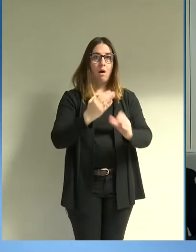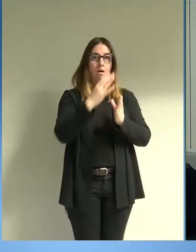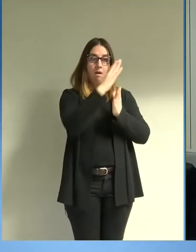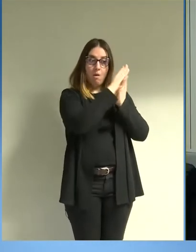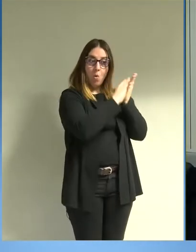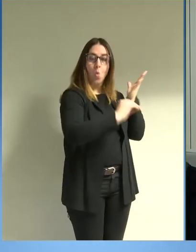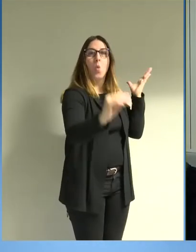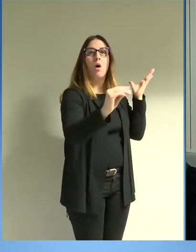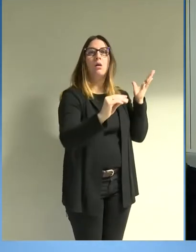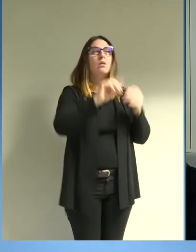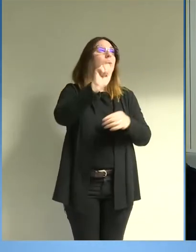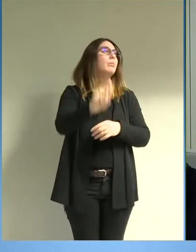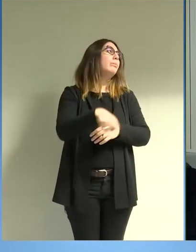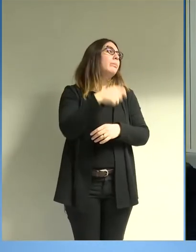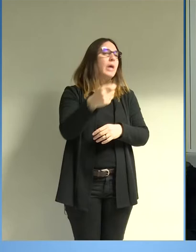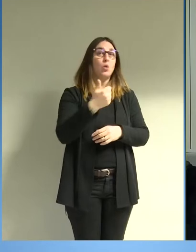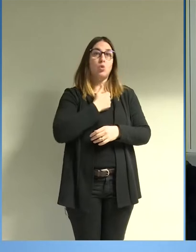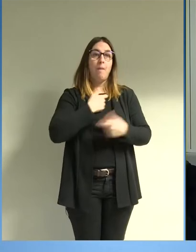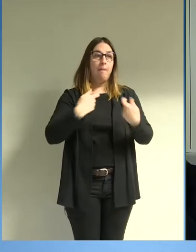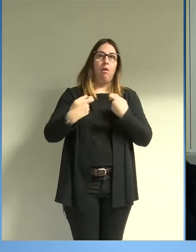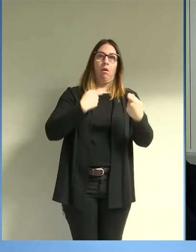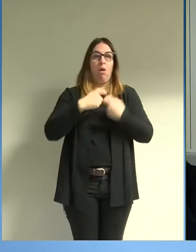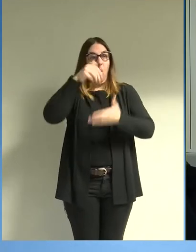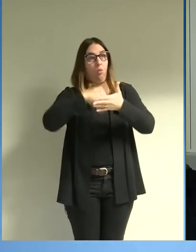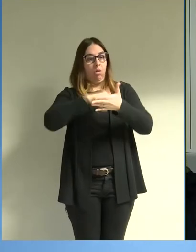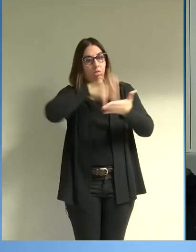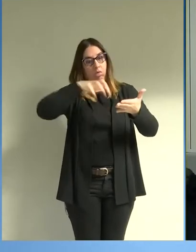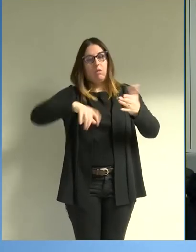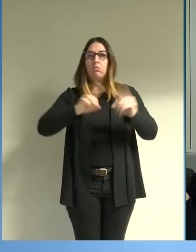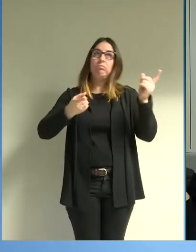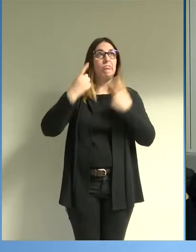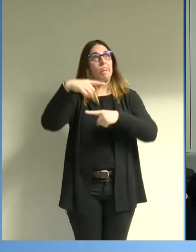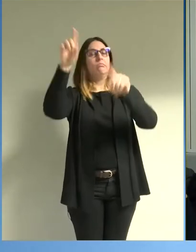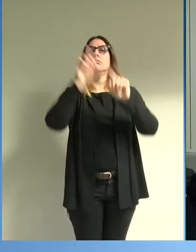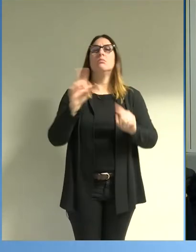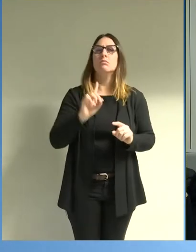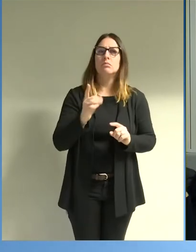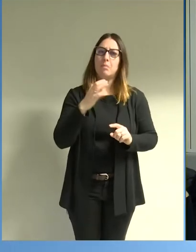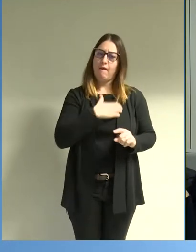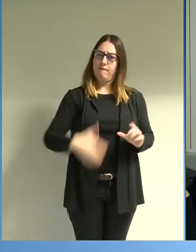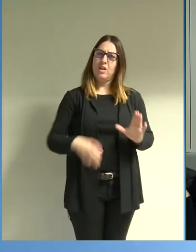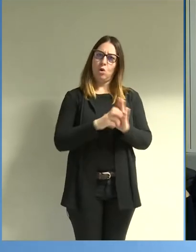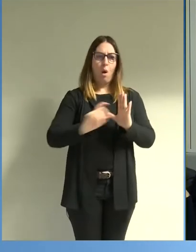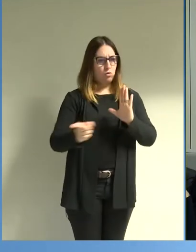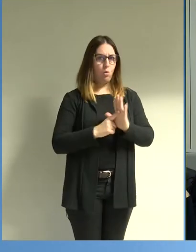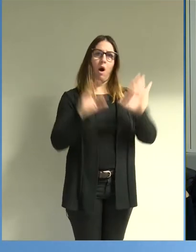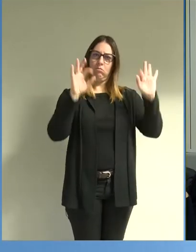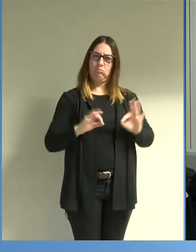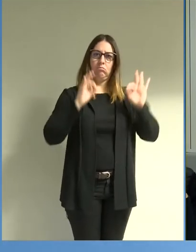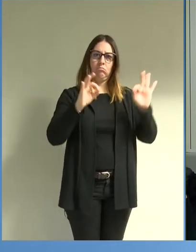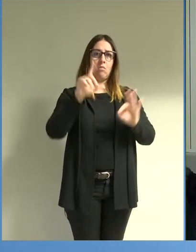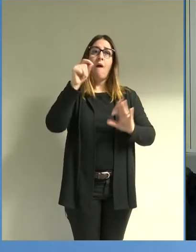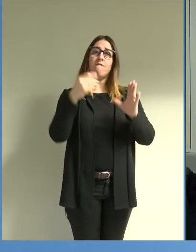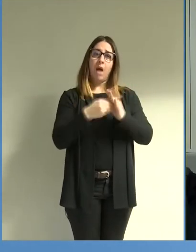évidemment on va pas s'ingérer on va pas conditionné sur le contenu simplement la ville de grenoble est légitime à partir du moment où elles financent 20000 euros